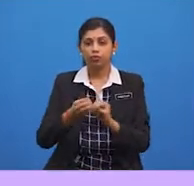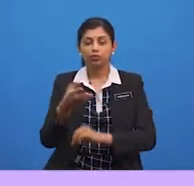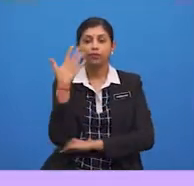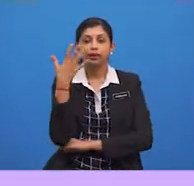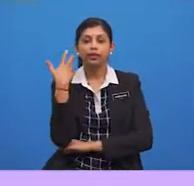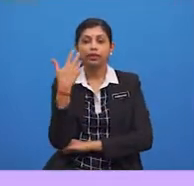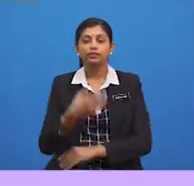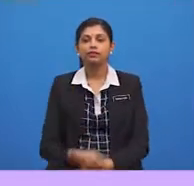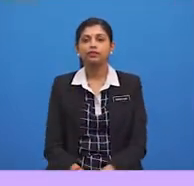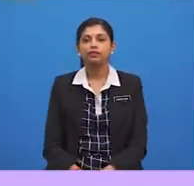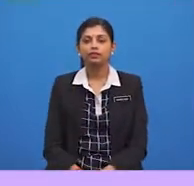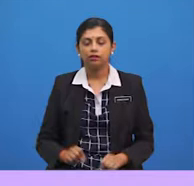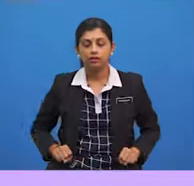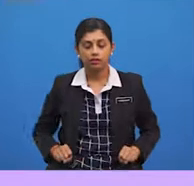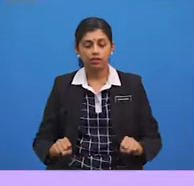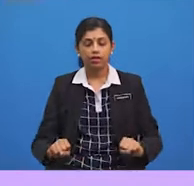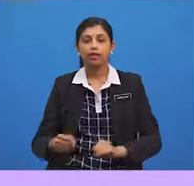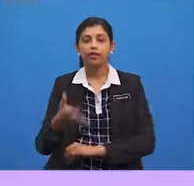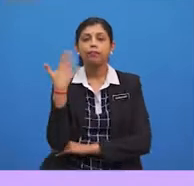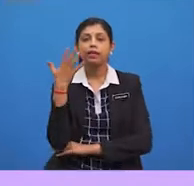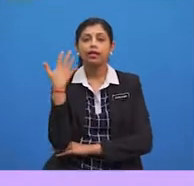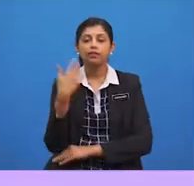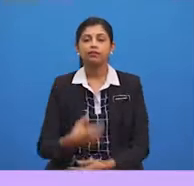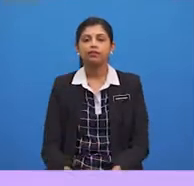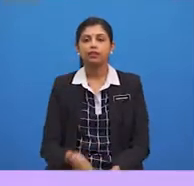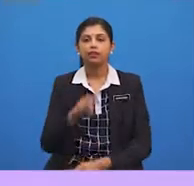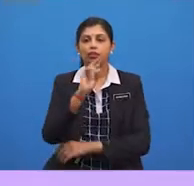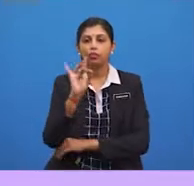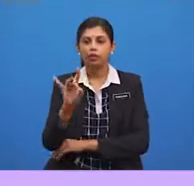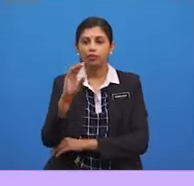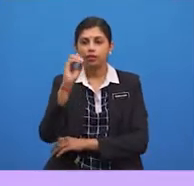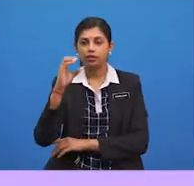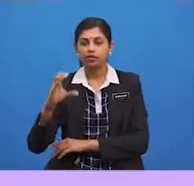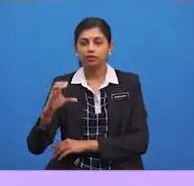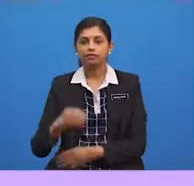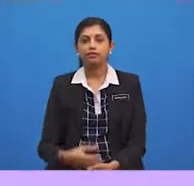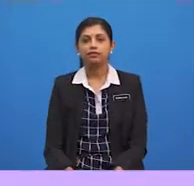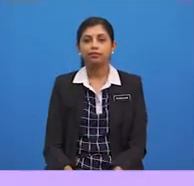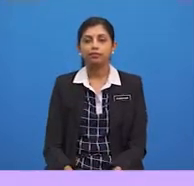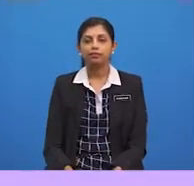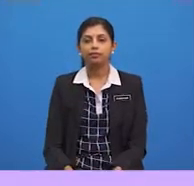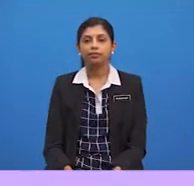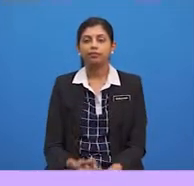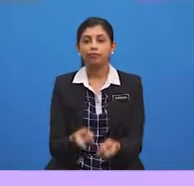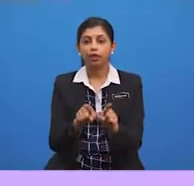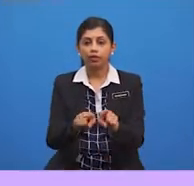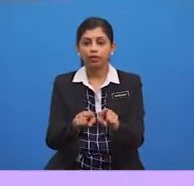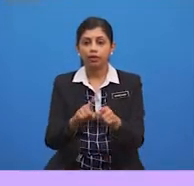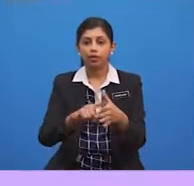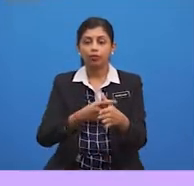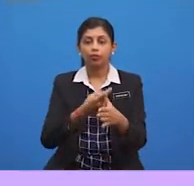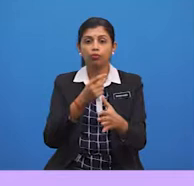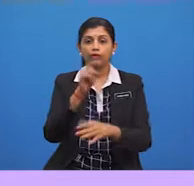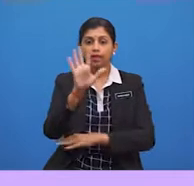adalah sederhana panas, iaitu 28 darjah Celsius yang berlaku pada bulan